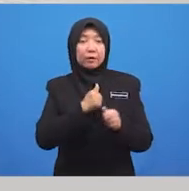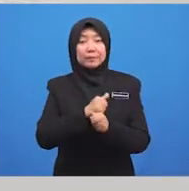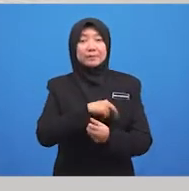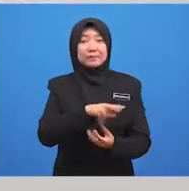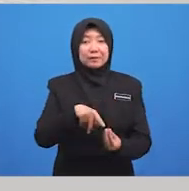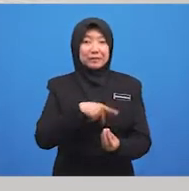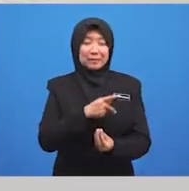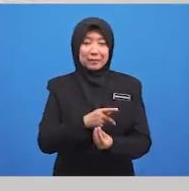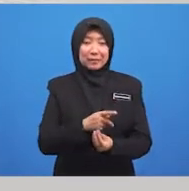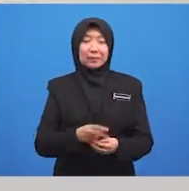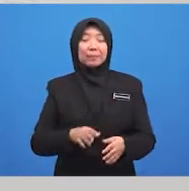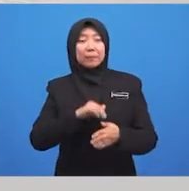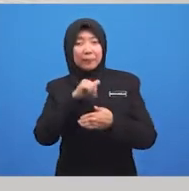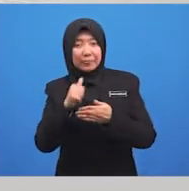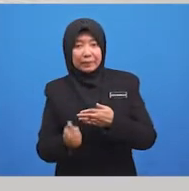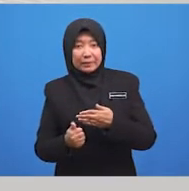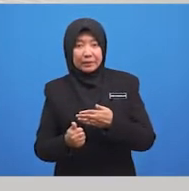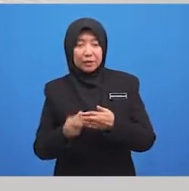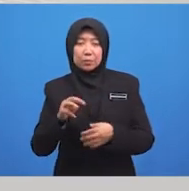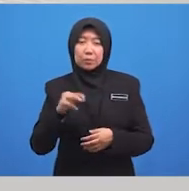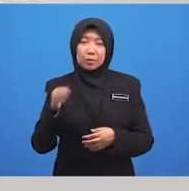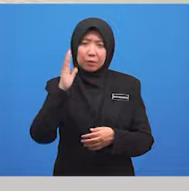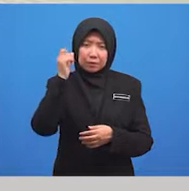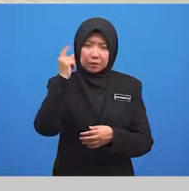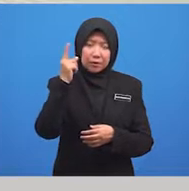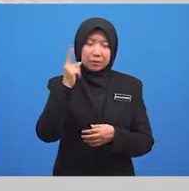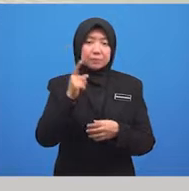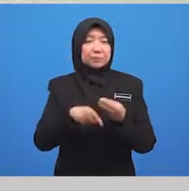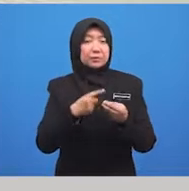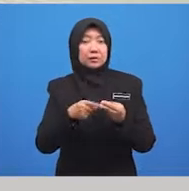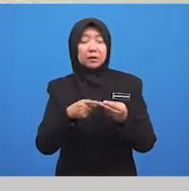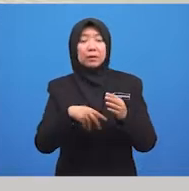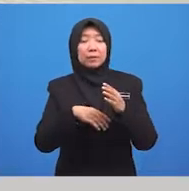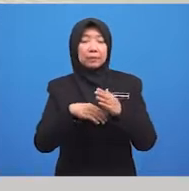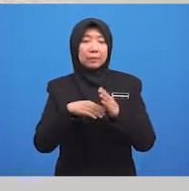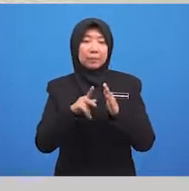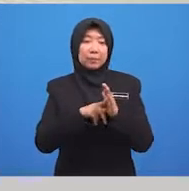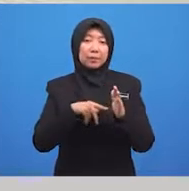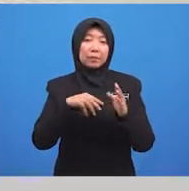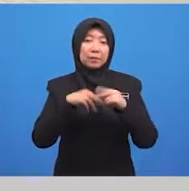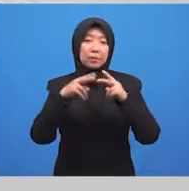sekitar. Dan akhir sekali, murid akan memahami konsep pembangunan lestari.